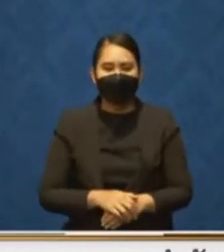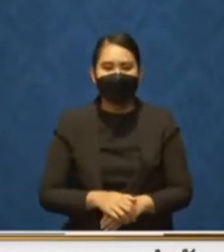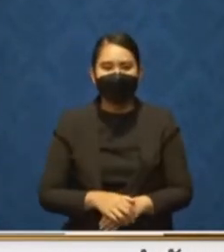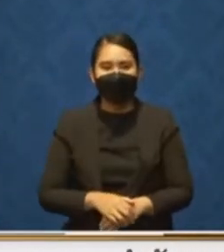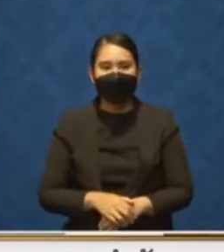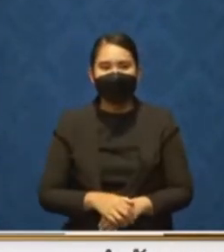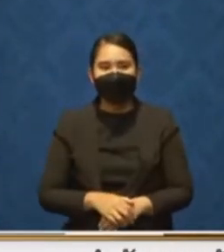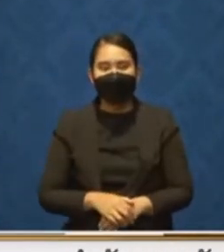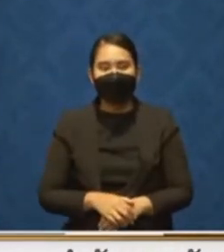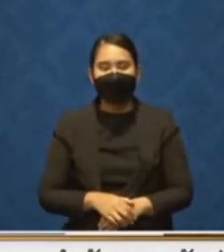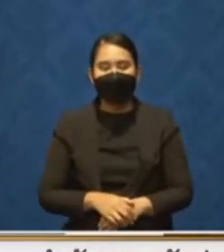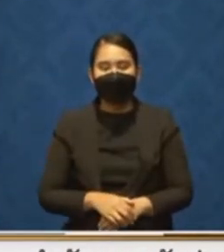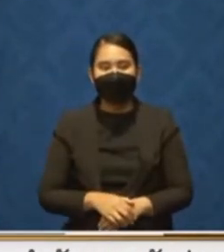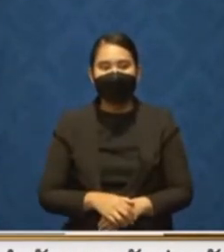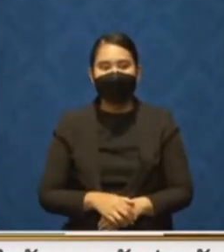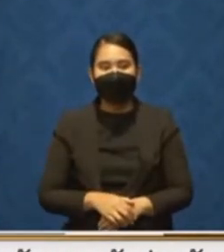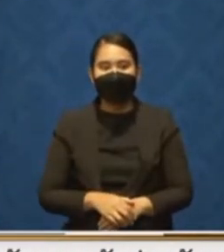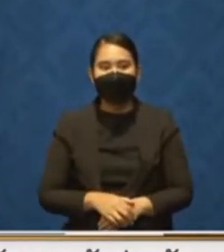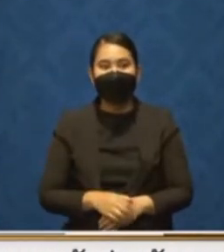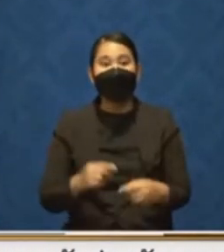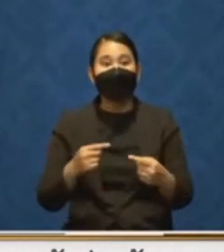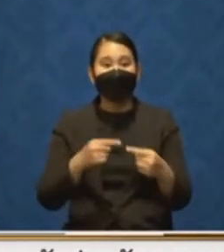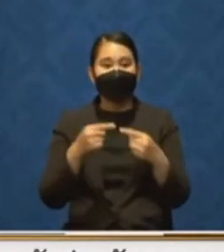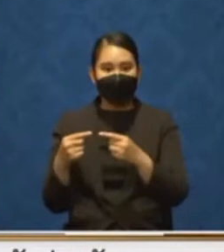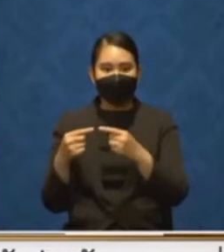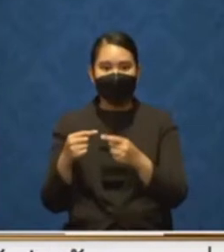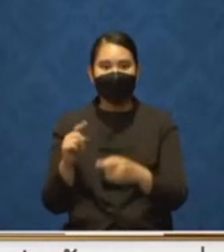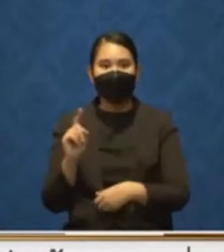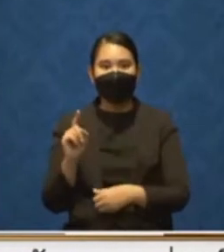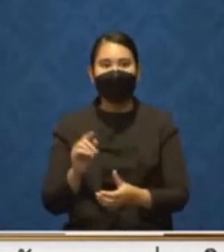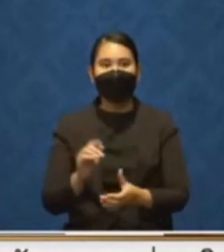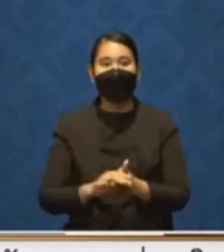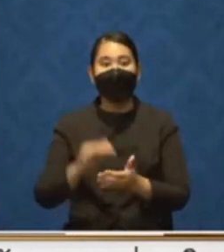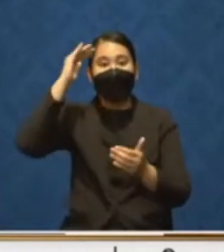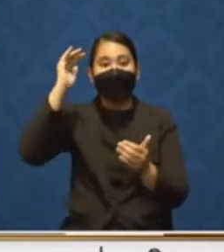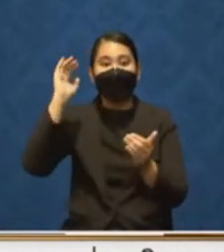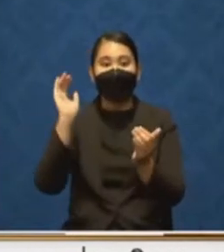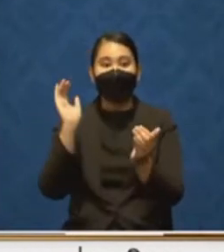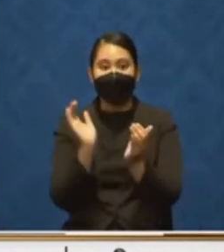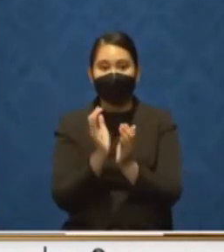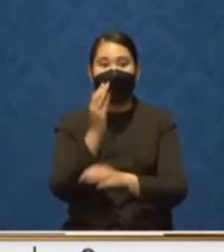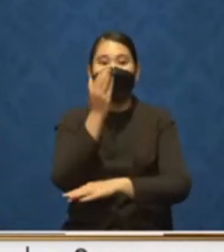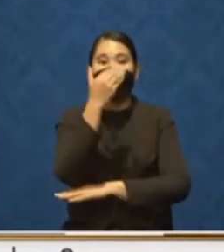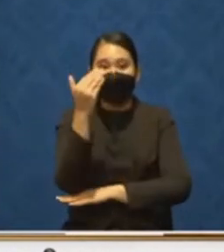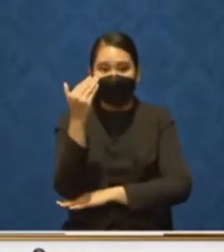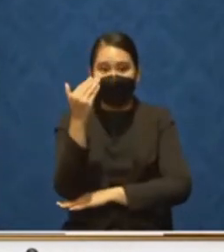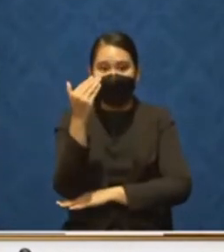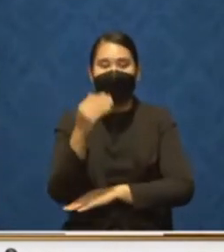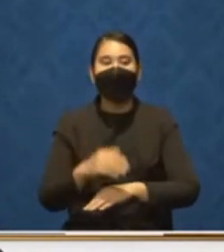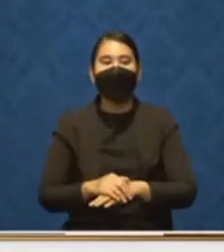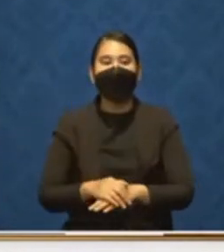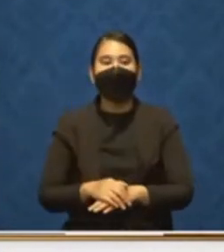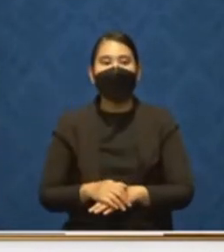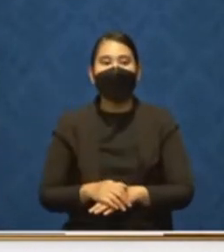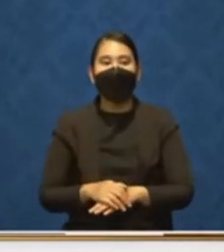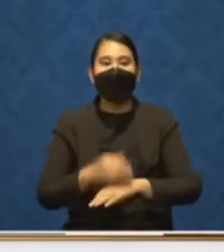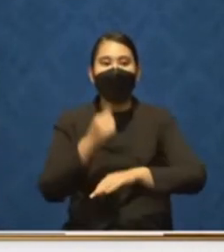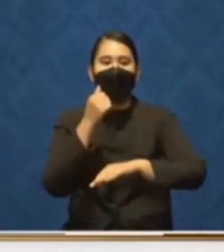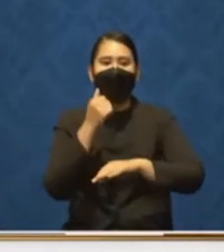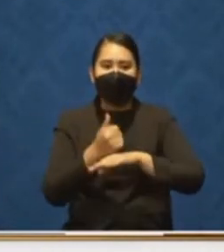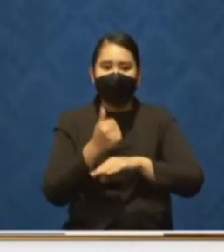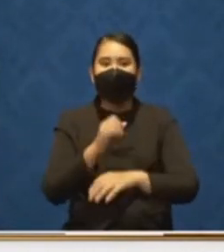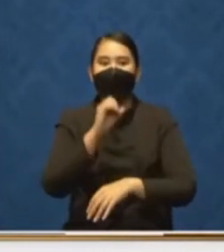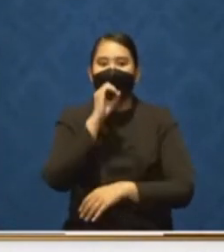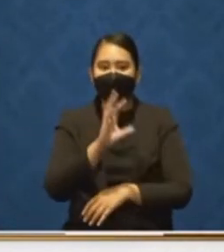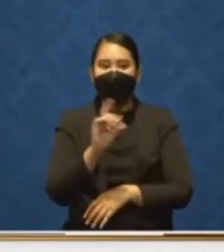ส่งของท่านอีกท่านหนึ่งคือเรื่องของ Smartแห่งชาติแล้วครับอดีตผบ.ช.เท่าๆ